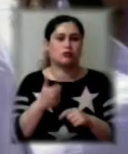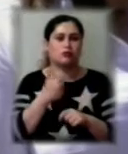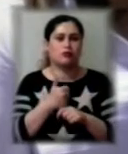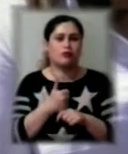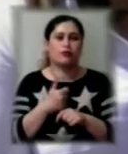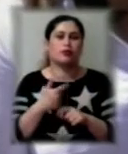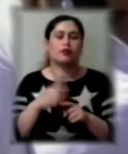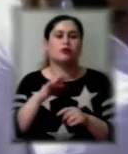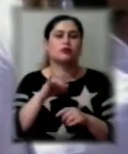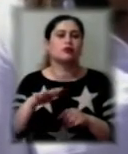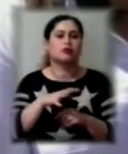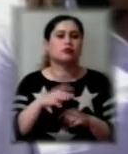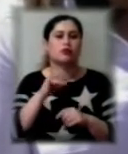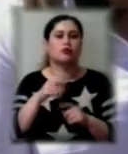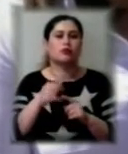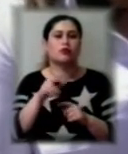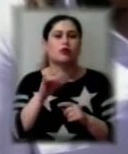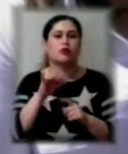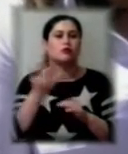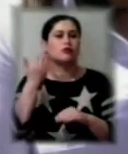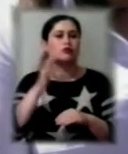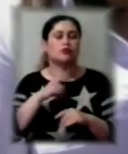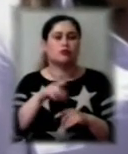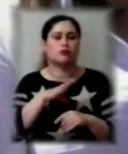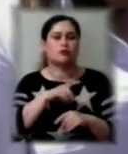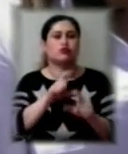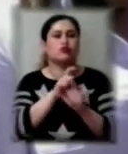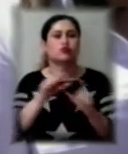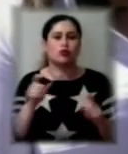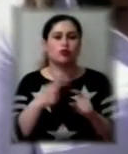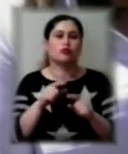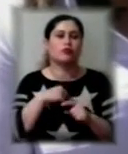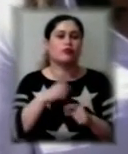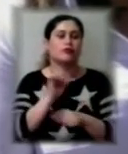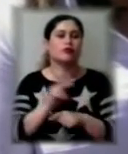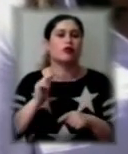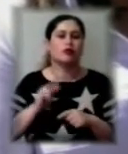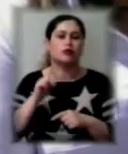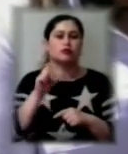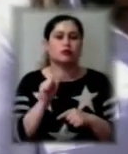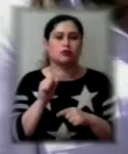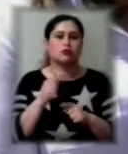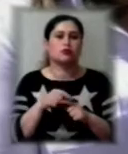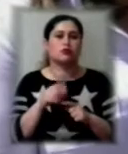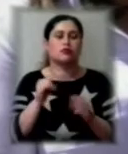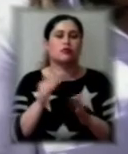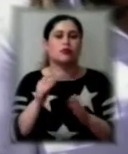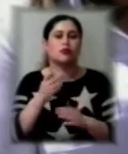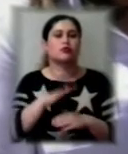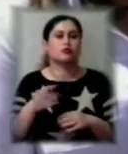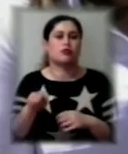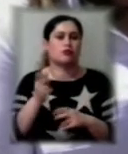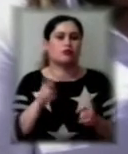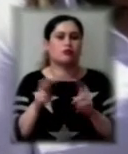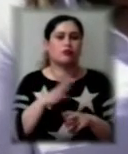селі Калинівка була раніше та початкова школа. Ми призупинили роботу за маленькою кількістю діточок. Діточок нам